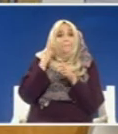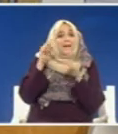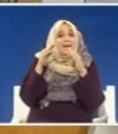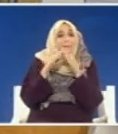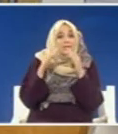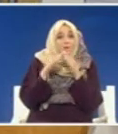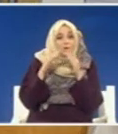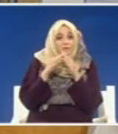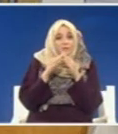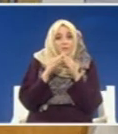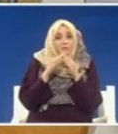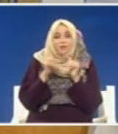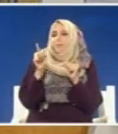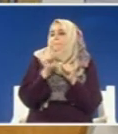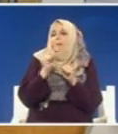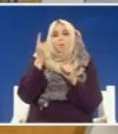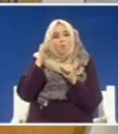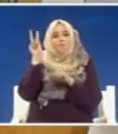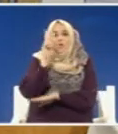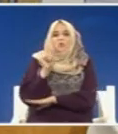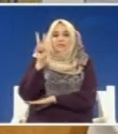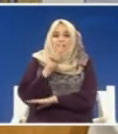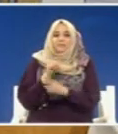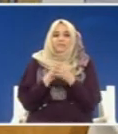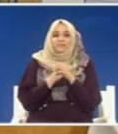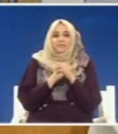البيوتات فليست محلا لصلاة الجمعة،